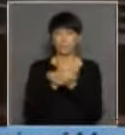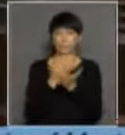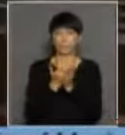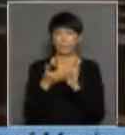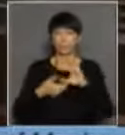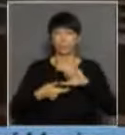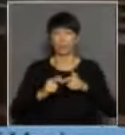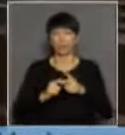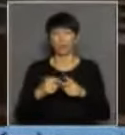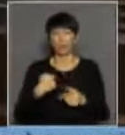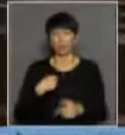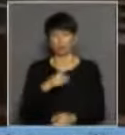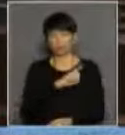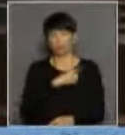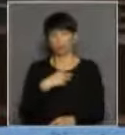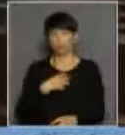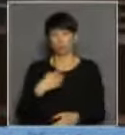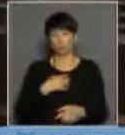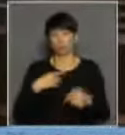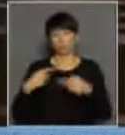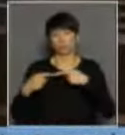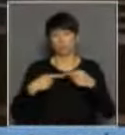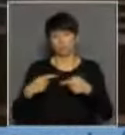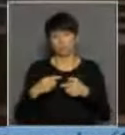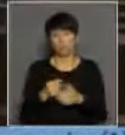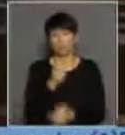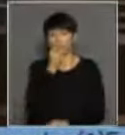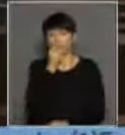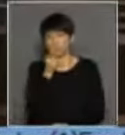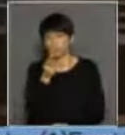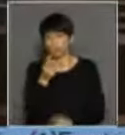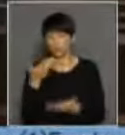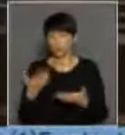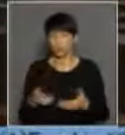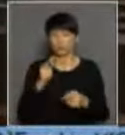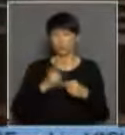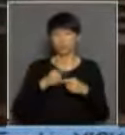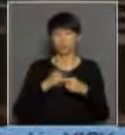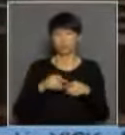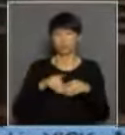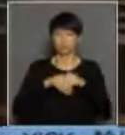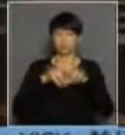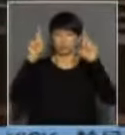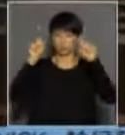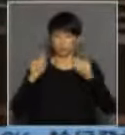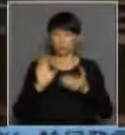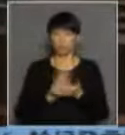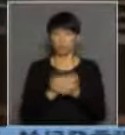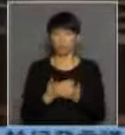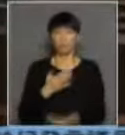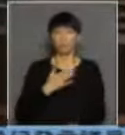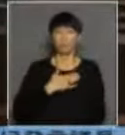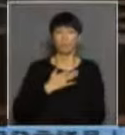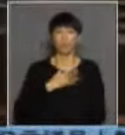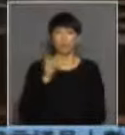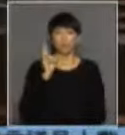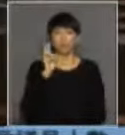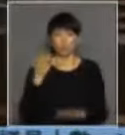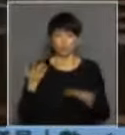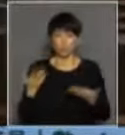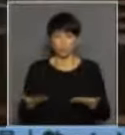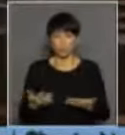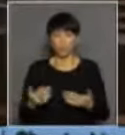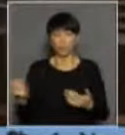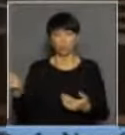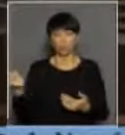唔係太恰當嘅方法咧，去散料喺關於講於今次申請嘅原因，但係恐怕咧，我哋如果而家再喺度鬥